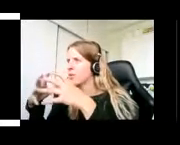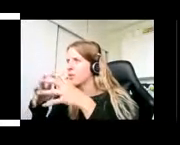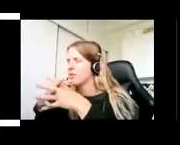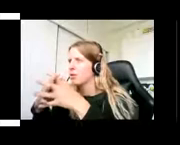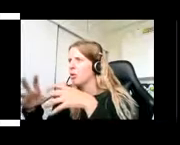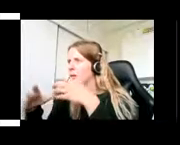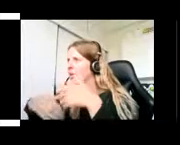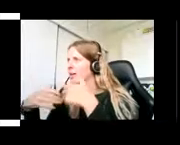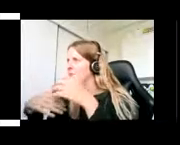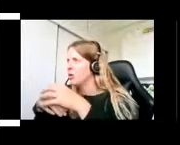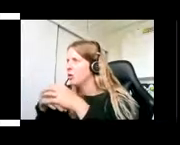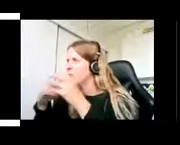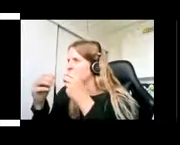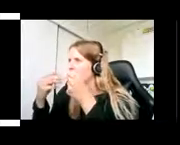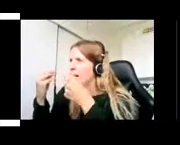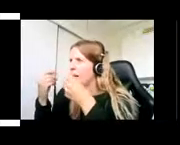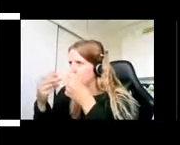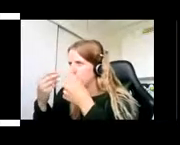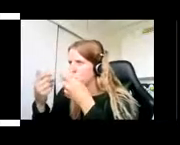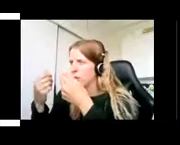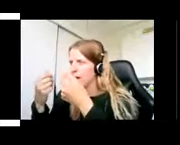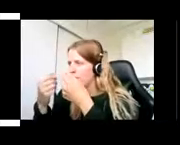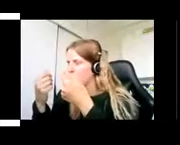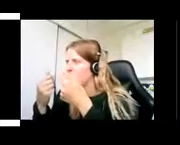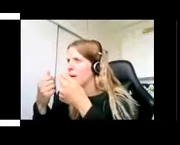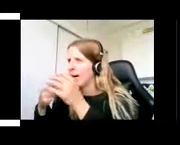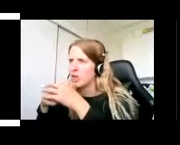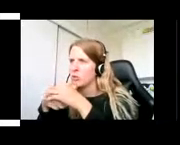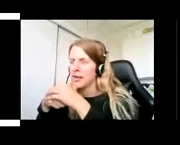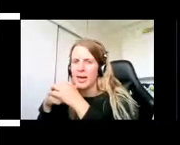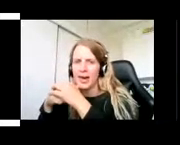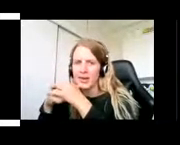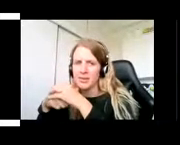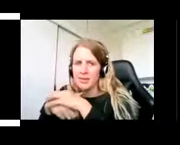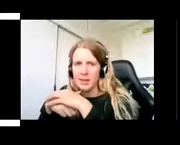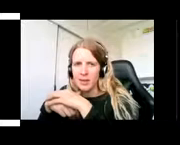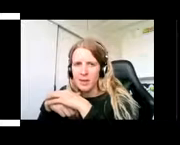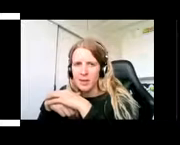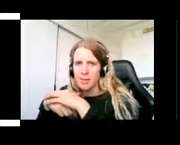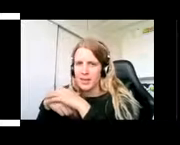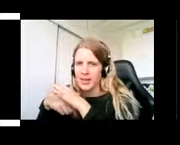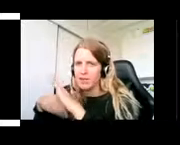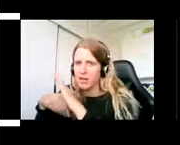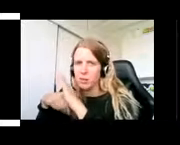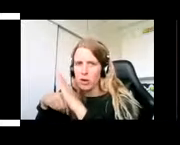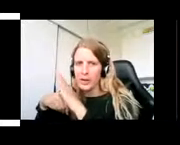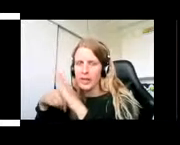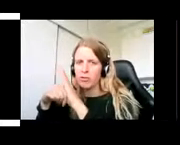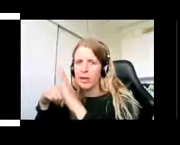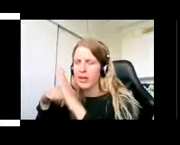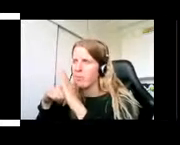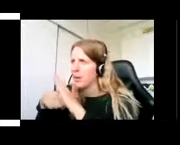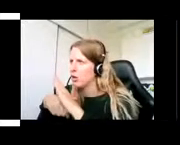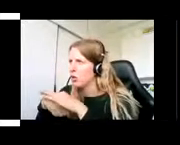ergens wel wat zeggen van goh, maar die nood is er wel ergens of dat voelt wel aan dat het toch wel belangrijk is om daar aan te denken. Maar ze leggen de